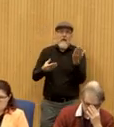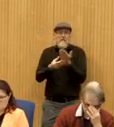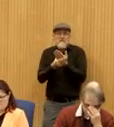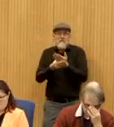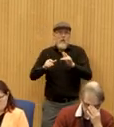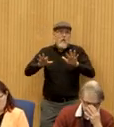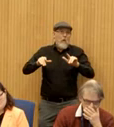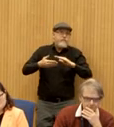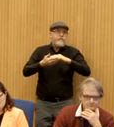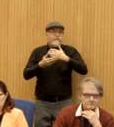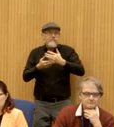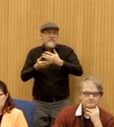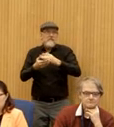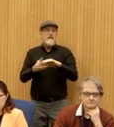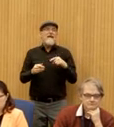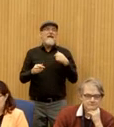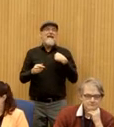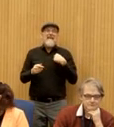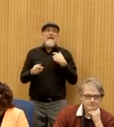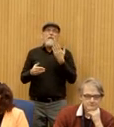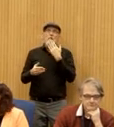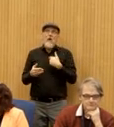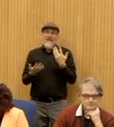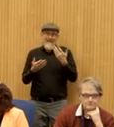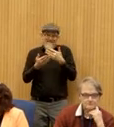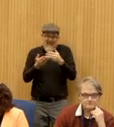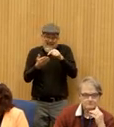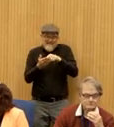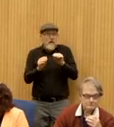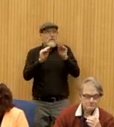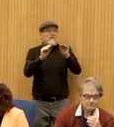den Studierenden vermitteln oder den Teilnehmenden.